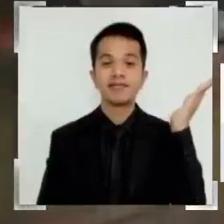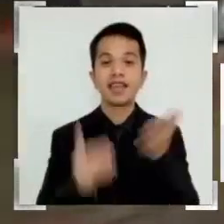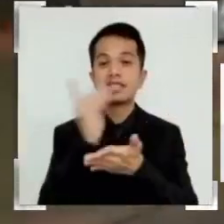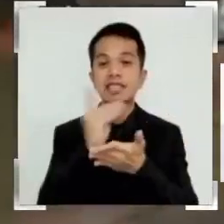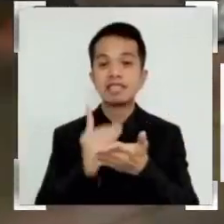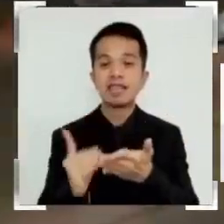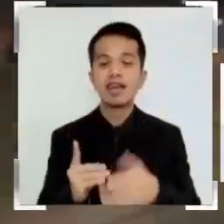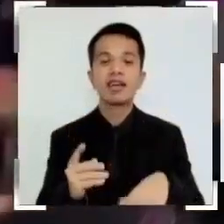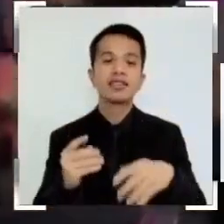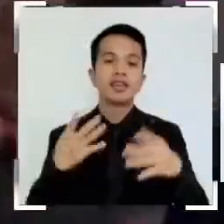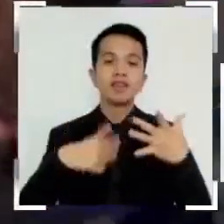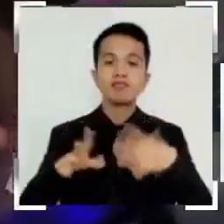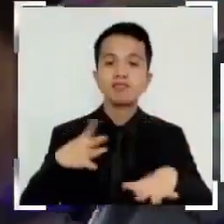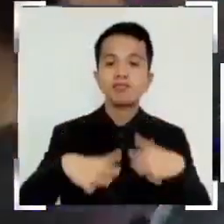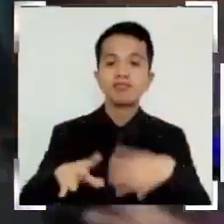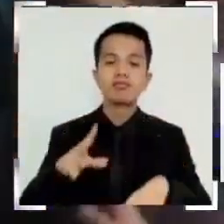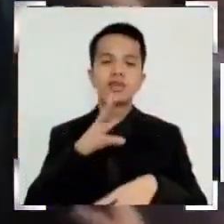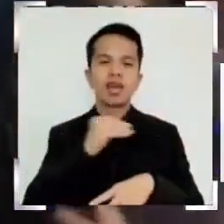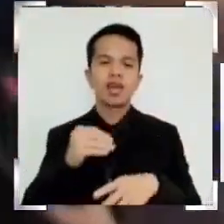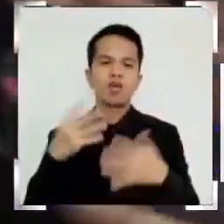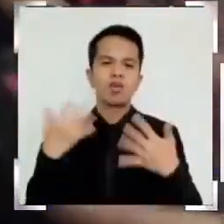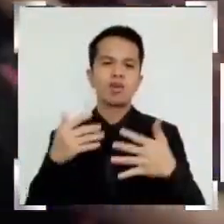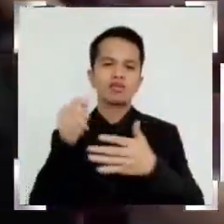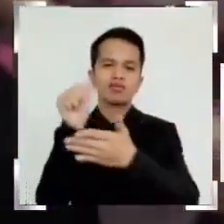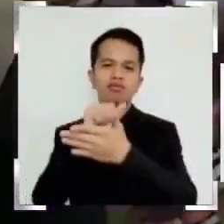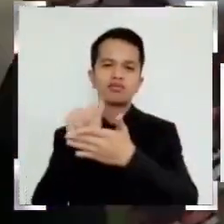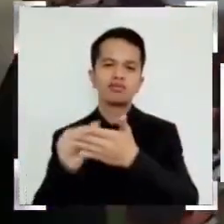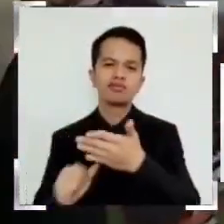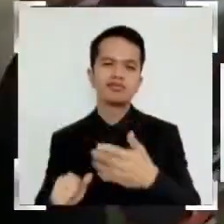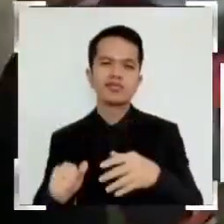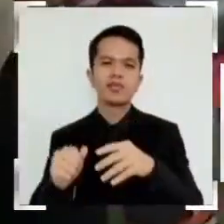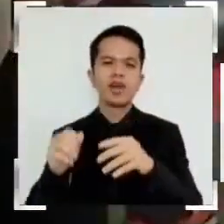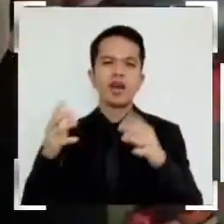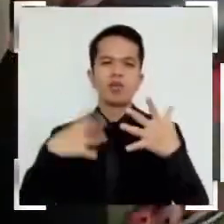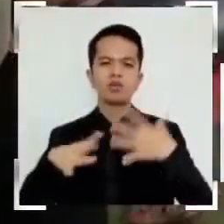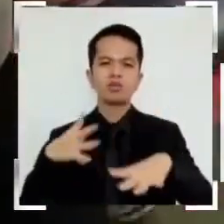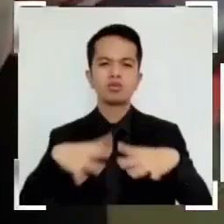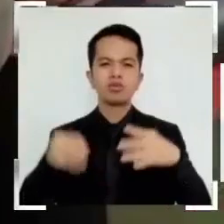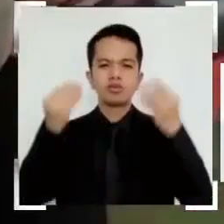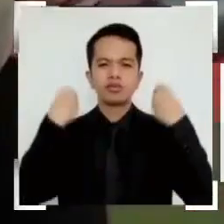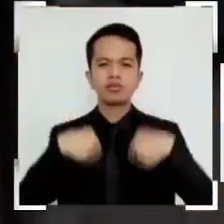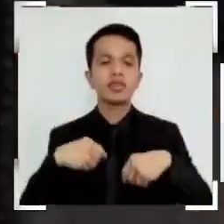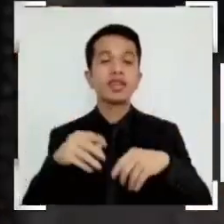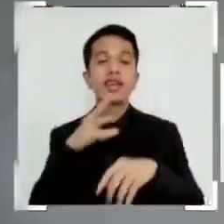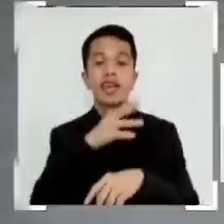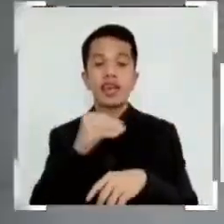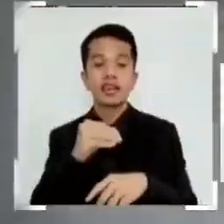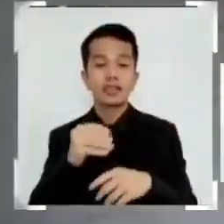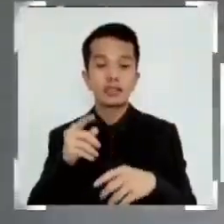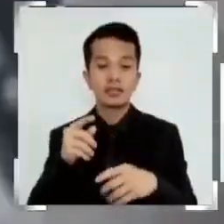hanggang sa mga state-of-the-art costume ng mga dumalo. May mga monsters ba ka mo?